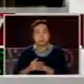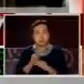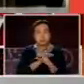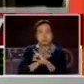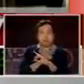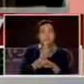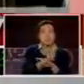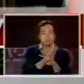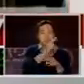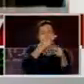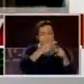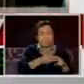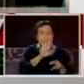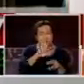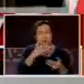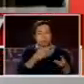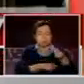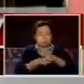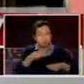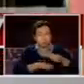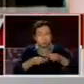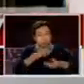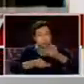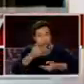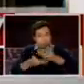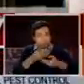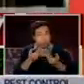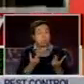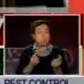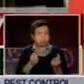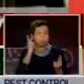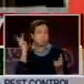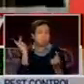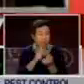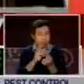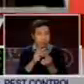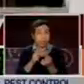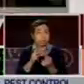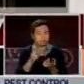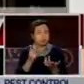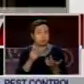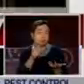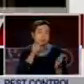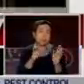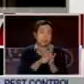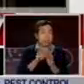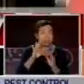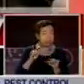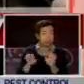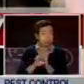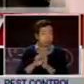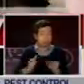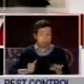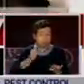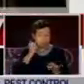his question transactions. He could have done otherwise if his purpose was invisibility. Kung ayaw niyang matuklasan,